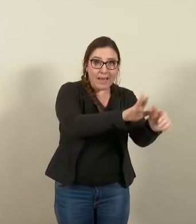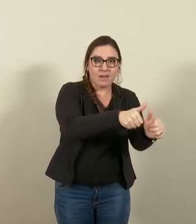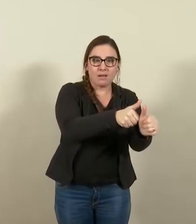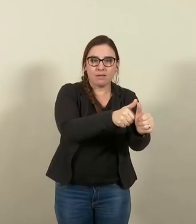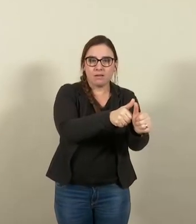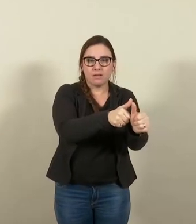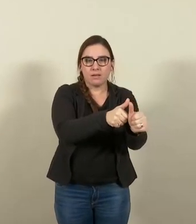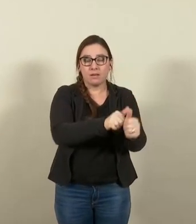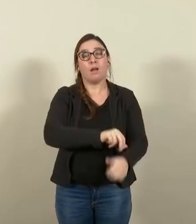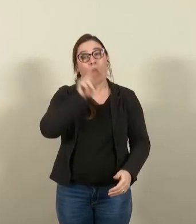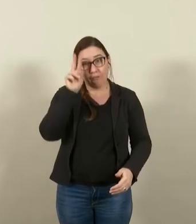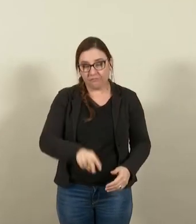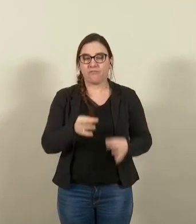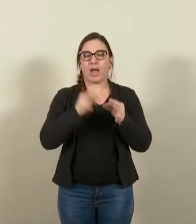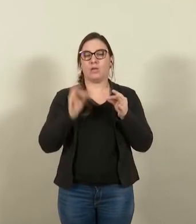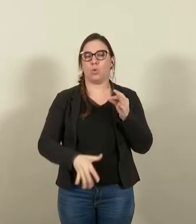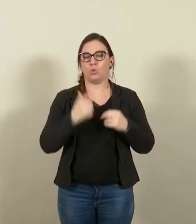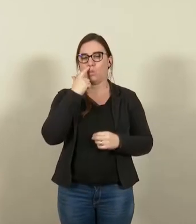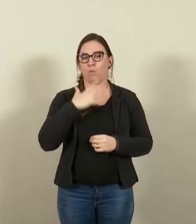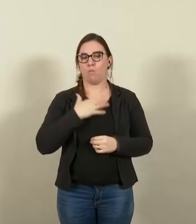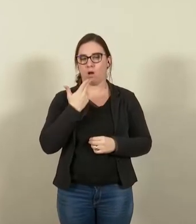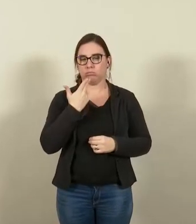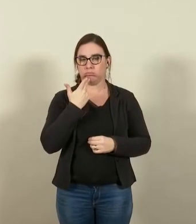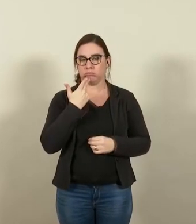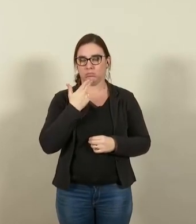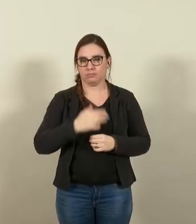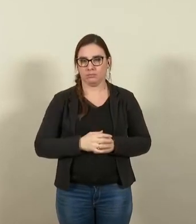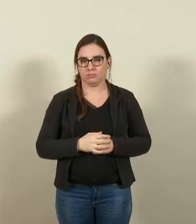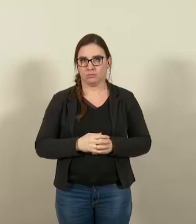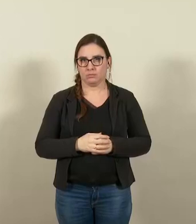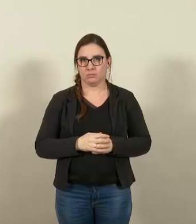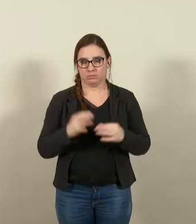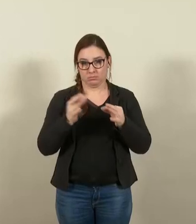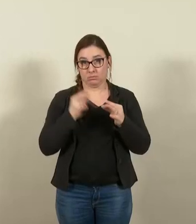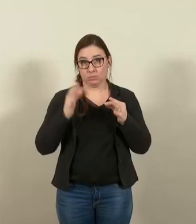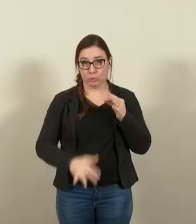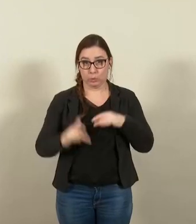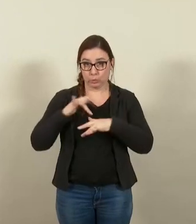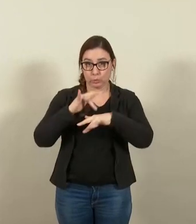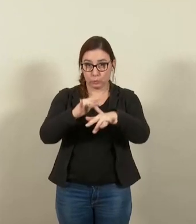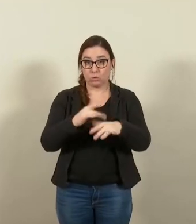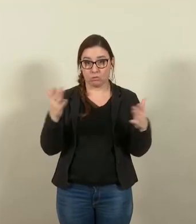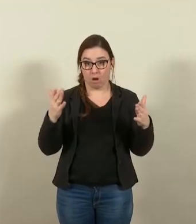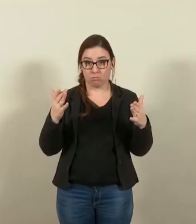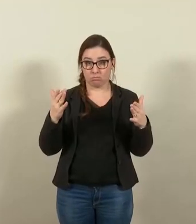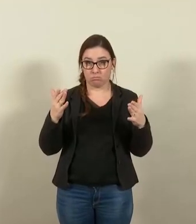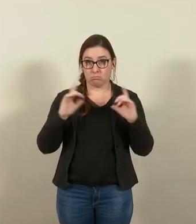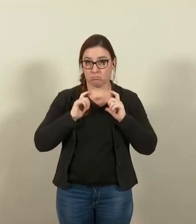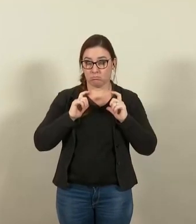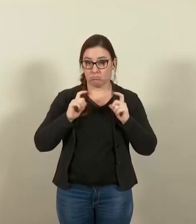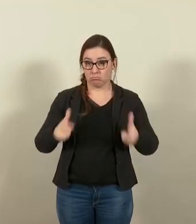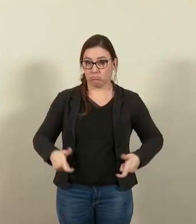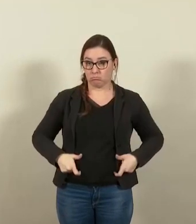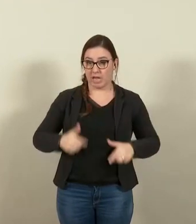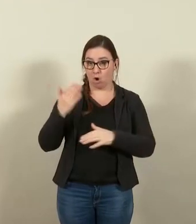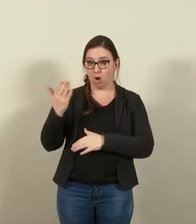serait la vraie bonne solution me semble-t-il et c'est d'ailleurs des solutions qui sont utilisées dans les grandes écoles en France euh pour ne